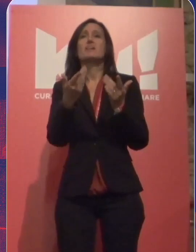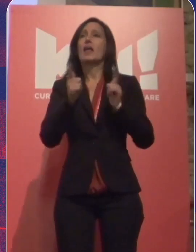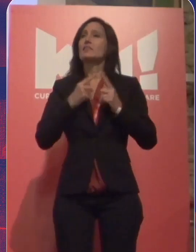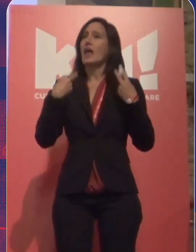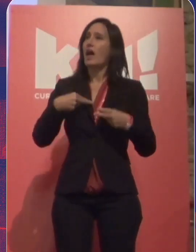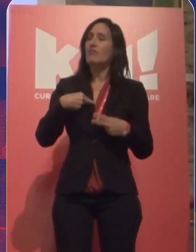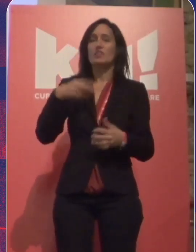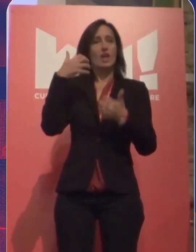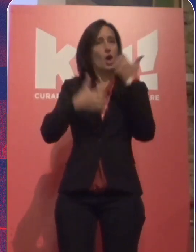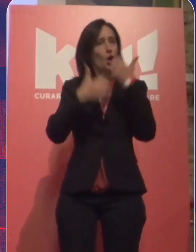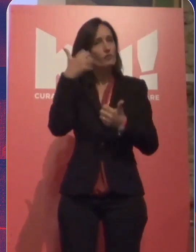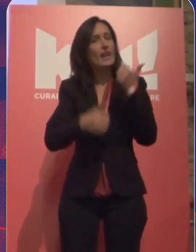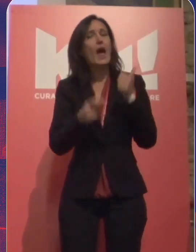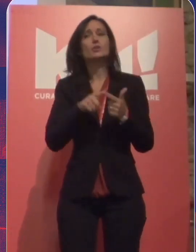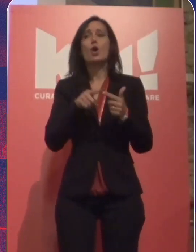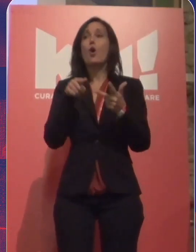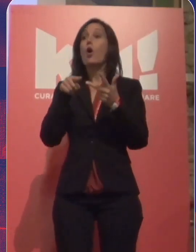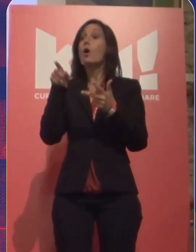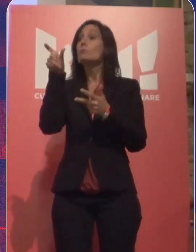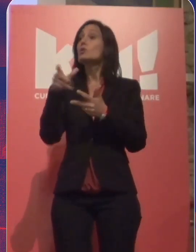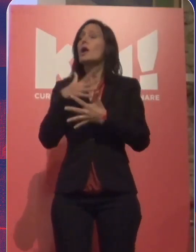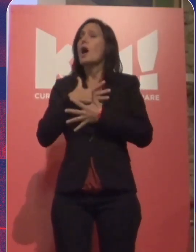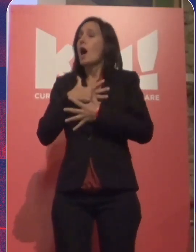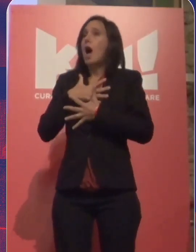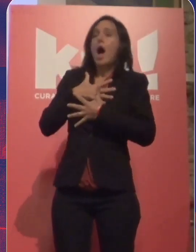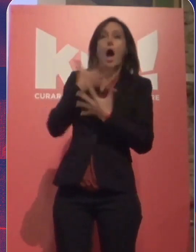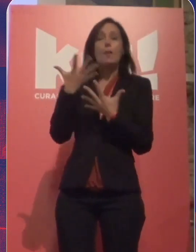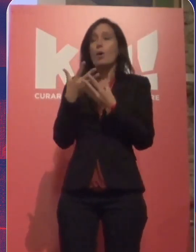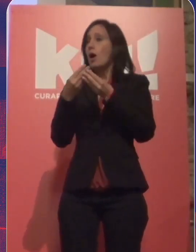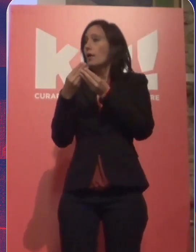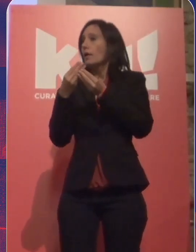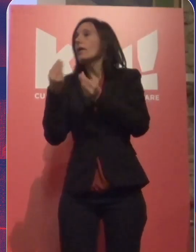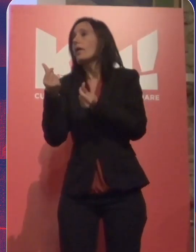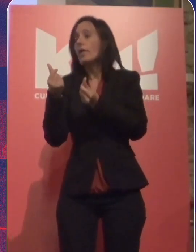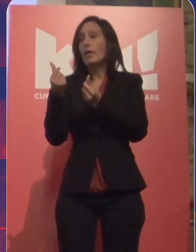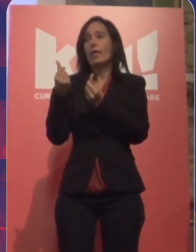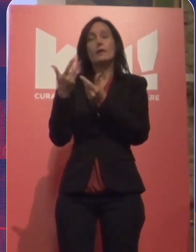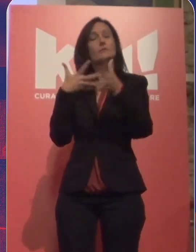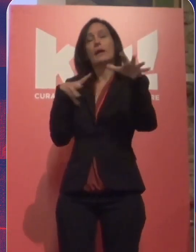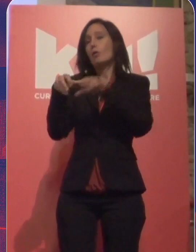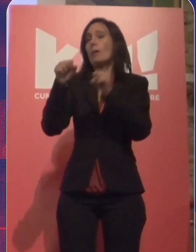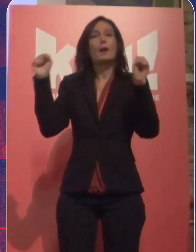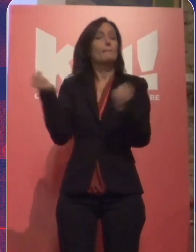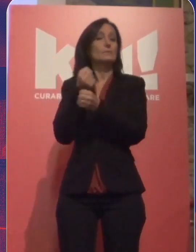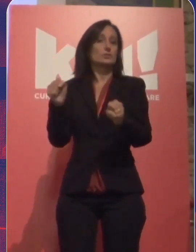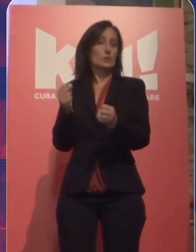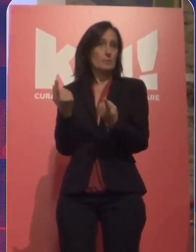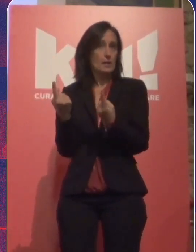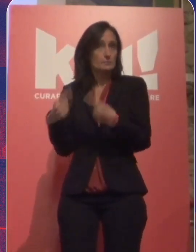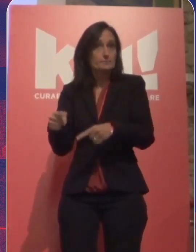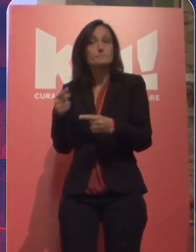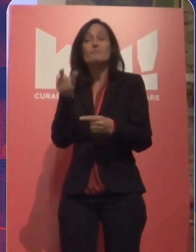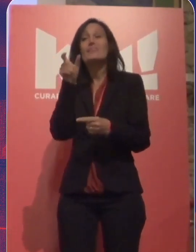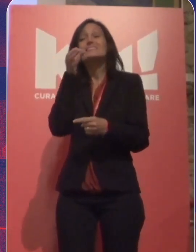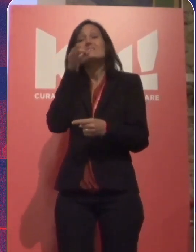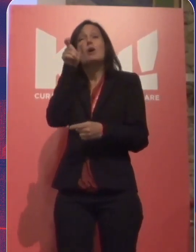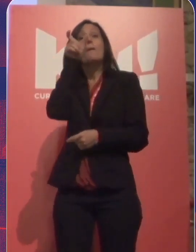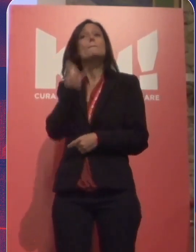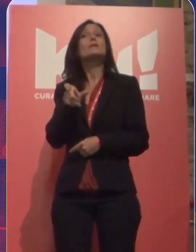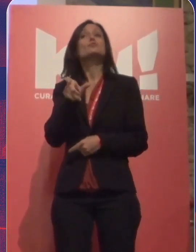cioè la vita del depresso classicamente è una vita assorbita dal passato